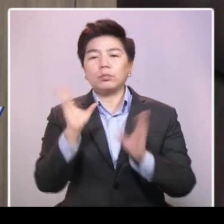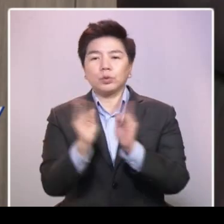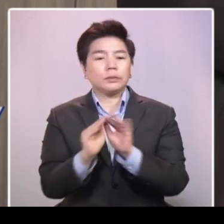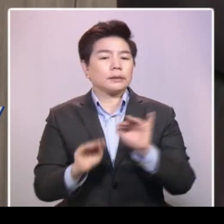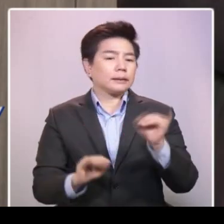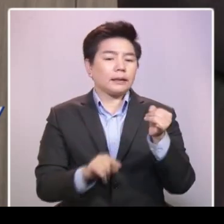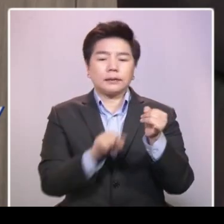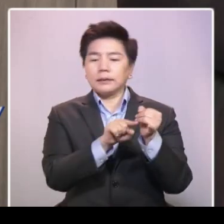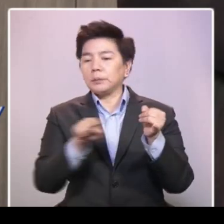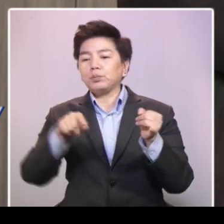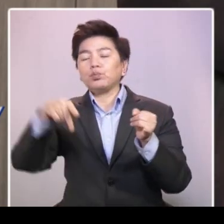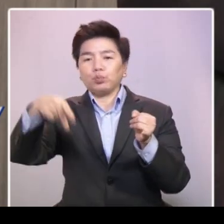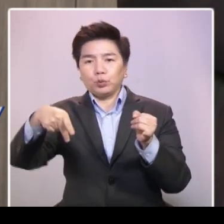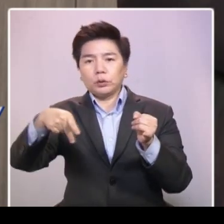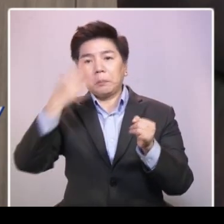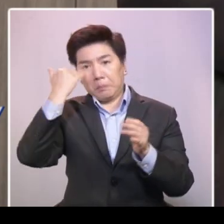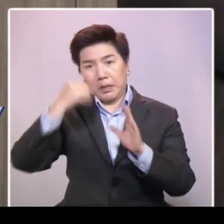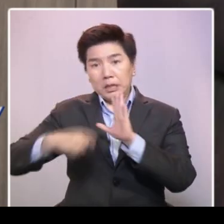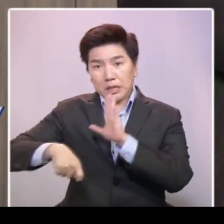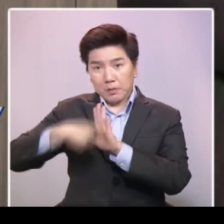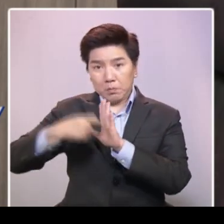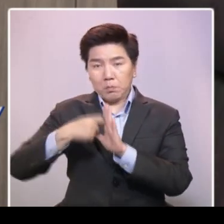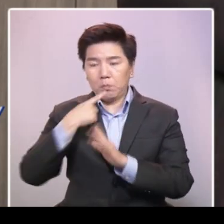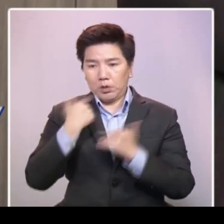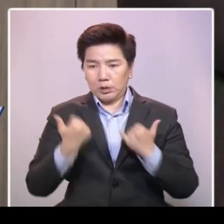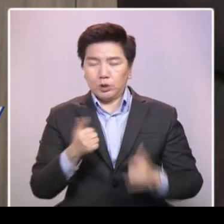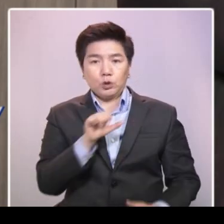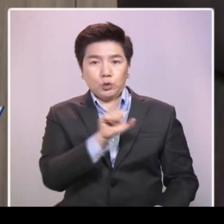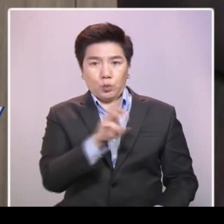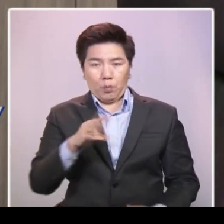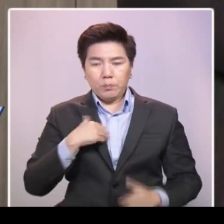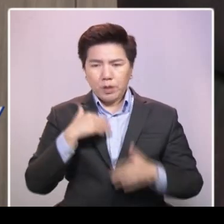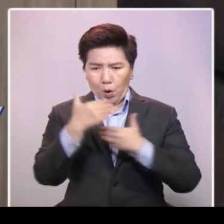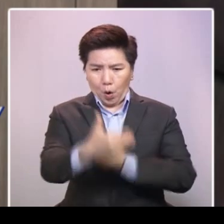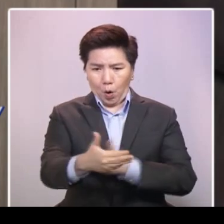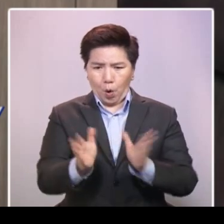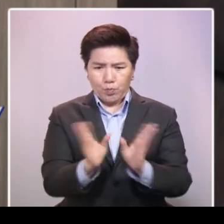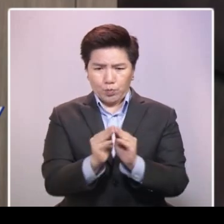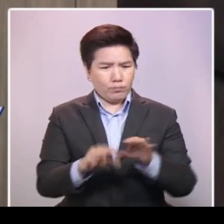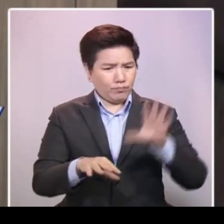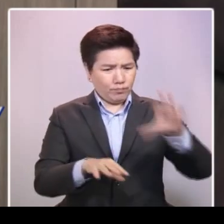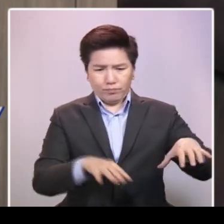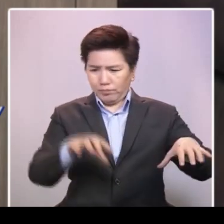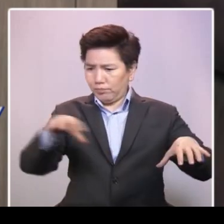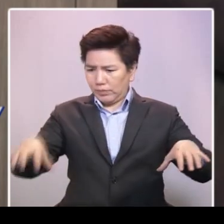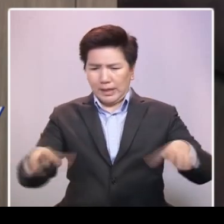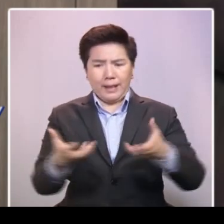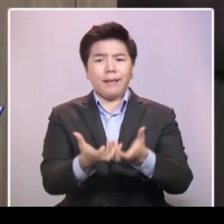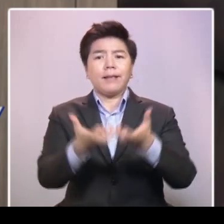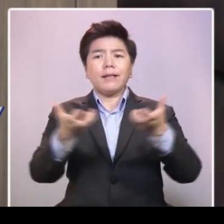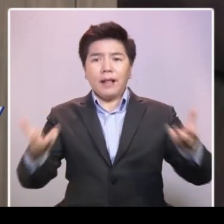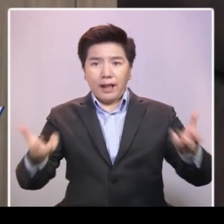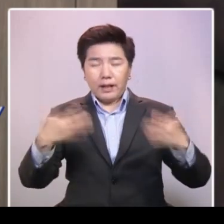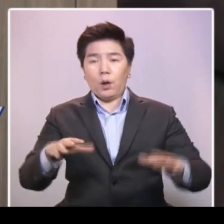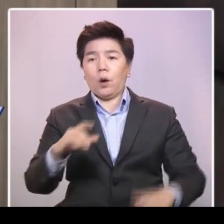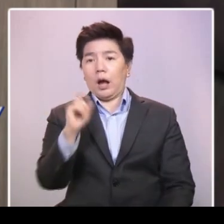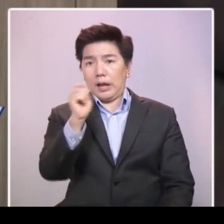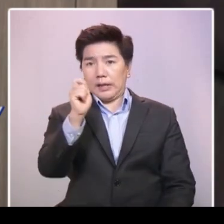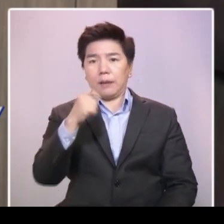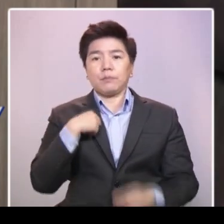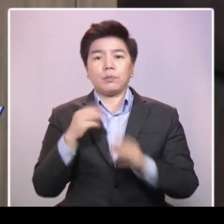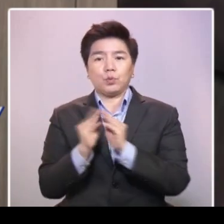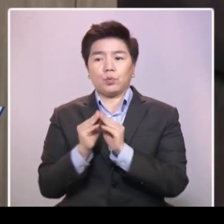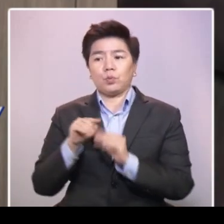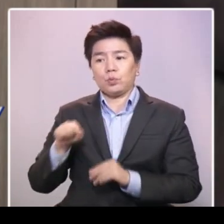จันทร์ถึงพุธเลยค่ะโดยให้เหตุผลนะคะว่าวุฒิสภานั้นมีห้องประชุมแยกกับสภาผู้แทยราษฎรแล้วแล้วก็วันอังคารนั้นมีการ